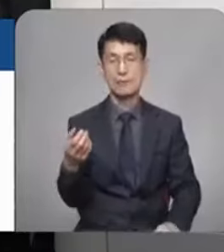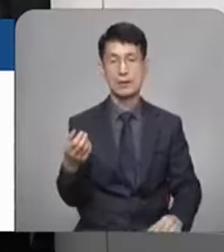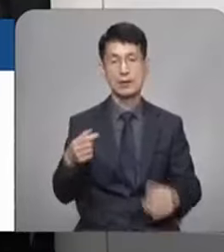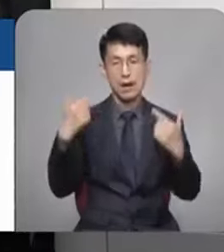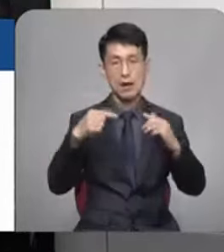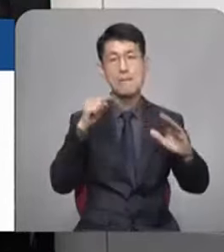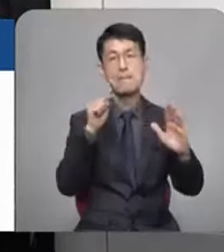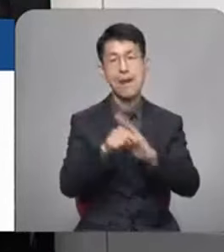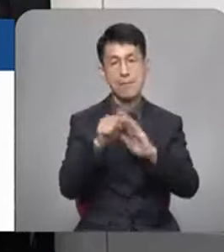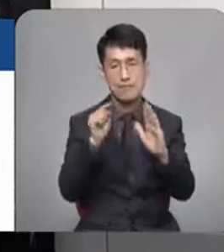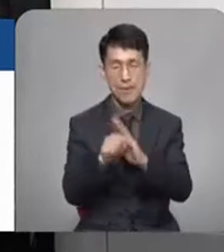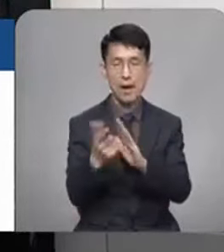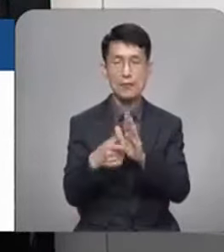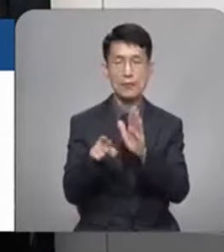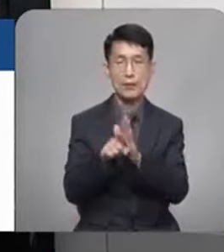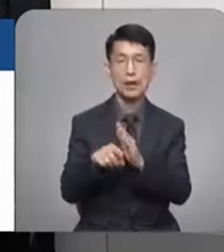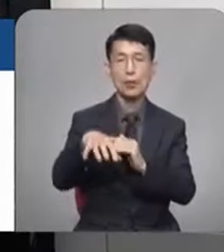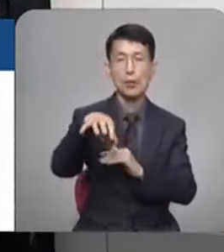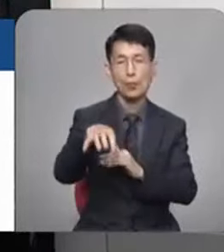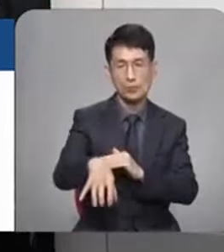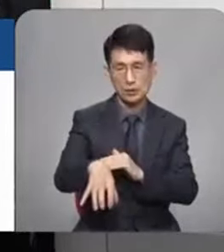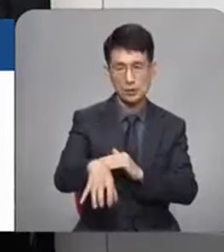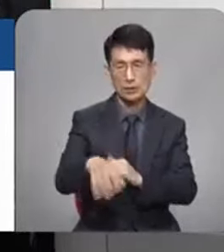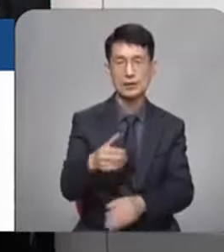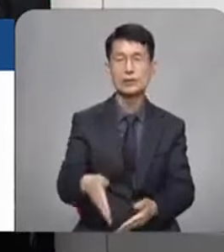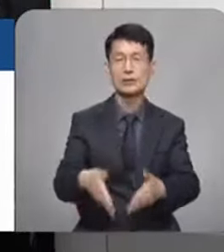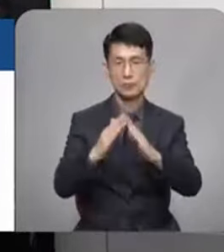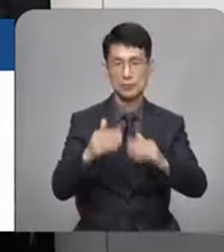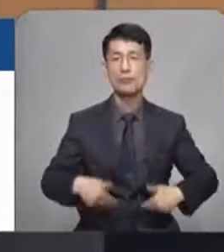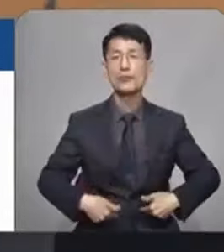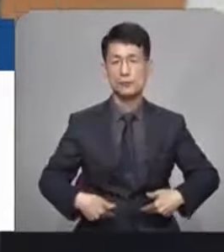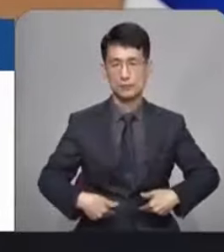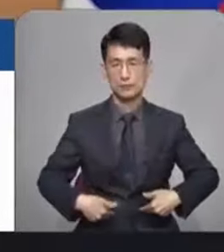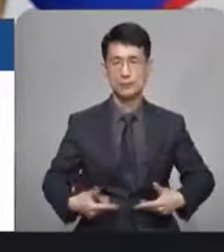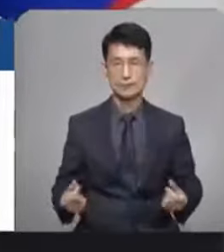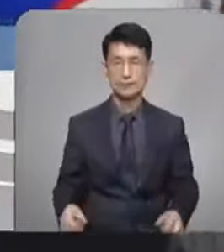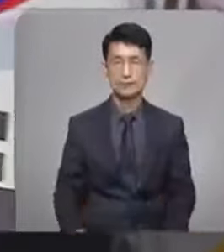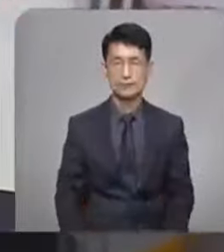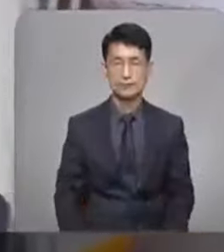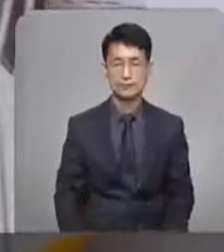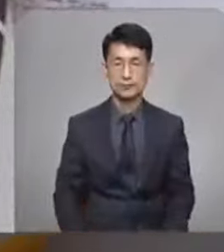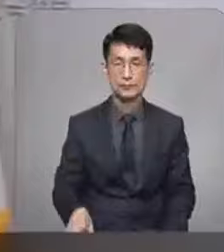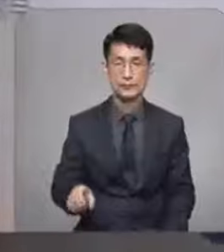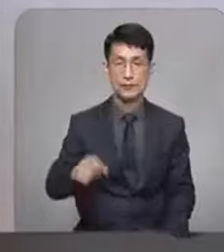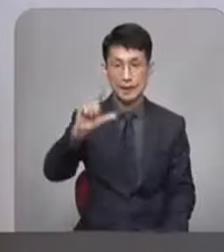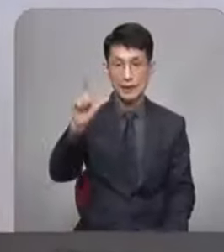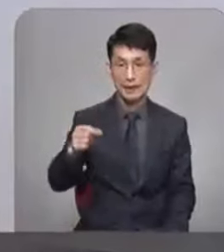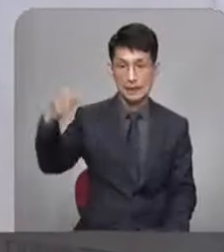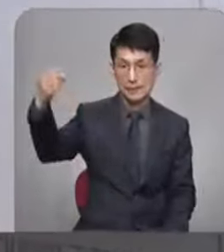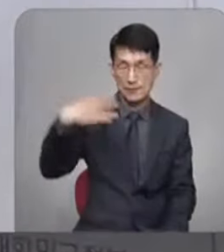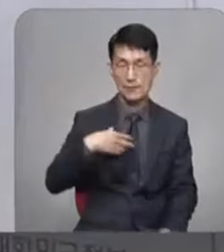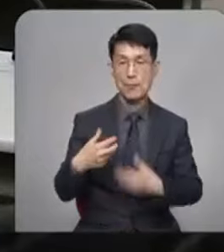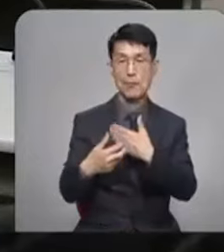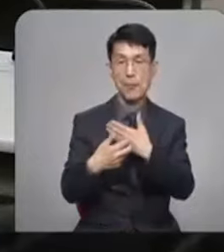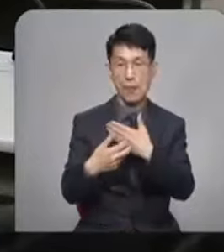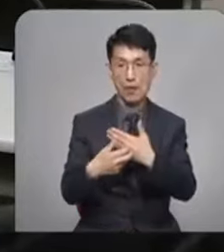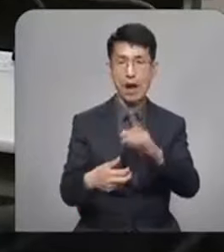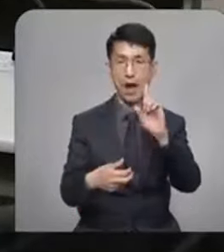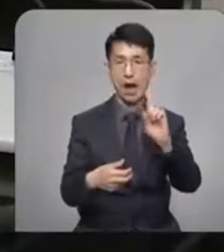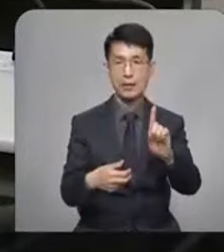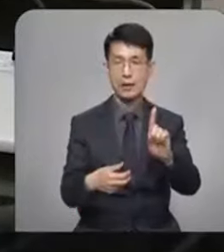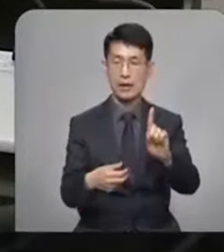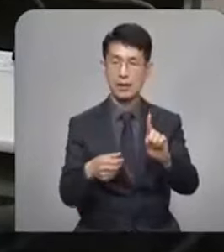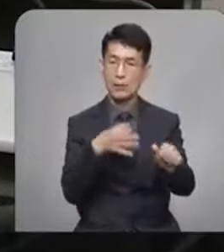언 병에 수 있는 그런 환경이 되었으면 좋겠습니다 정부는 달빛 어린이 병원 한곳당 평균 약